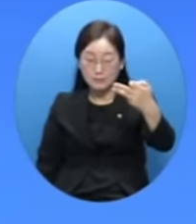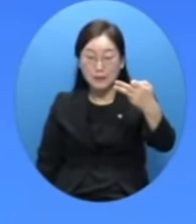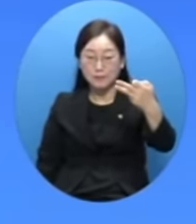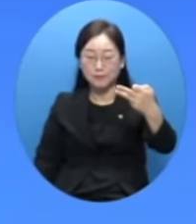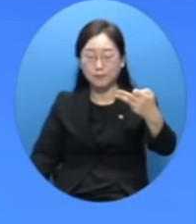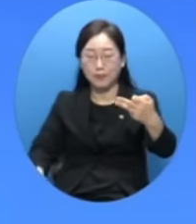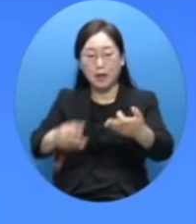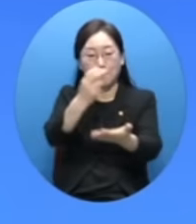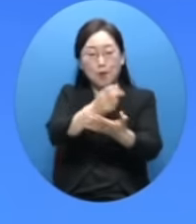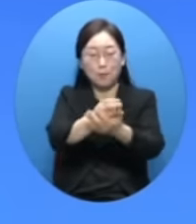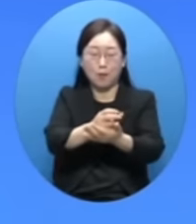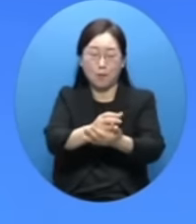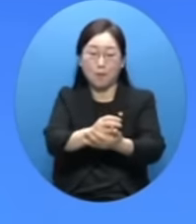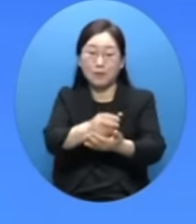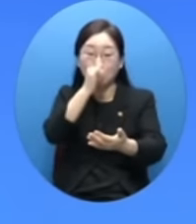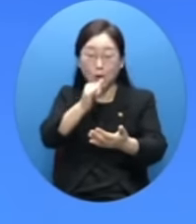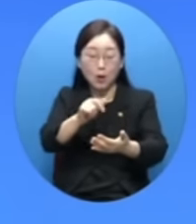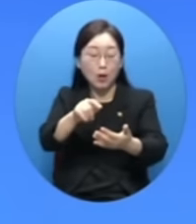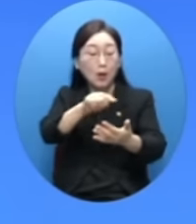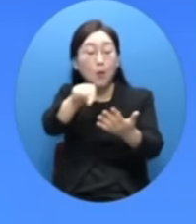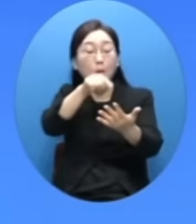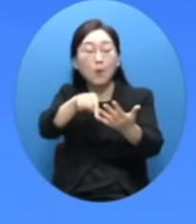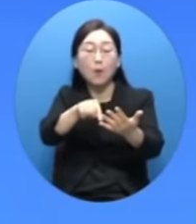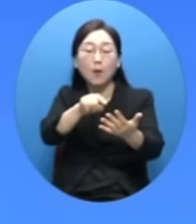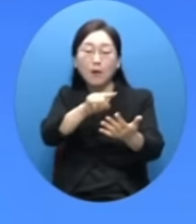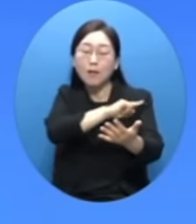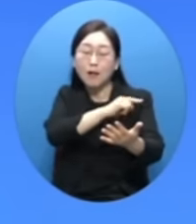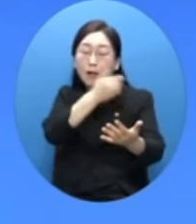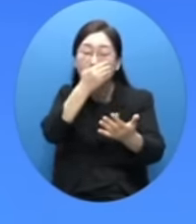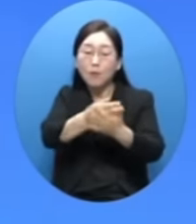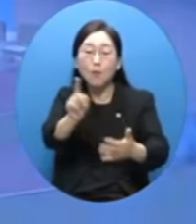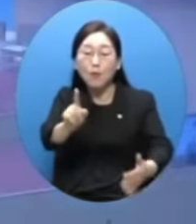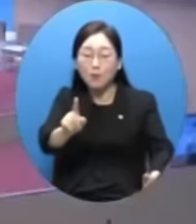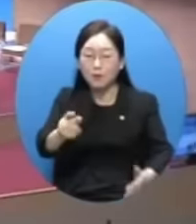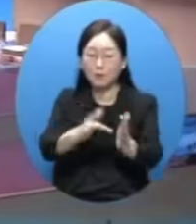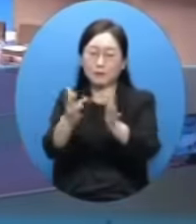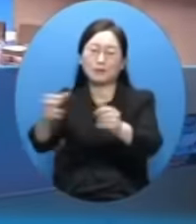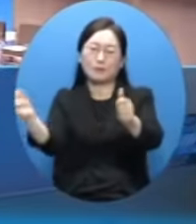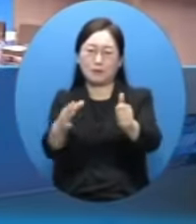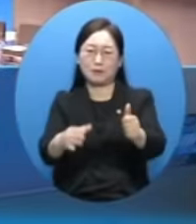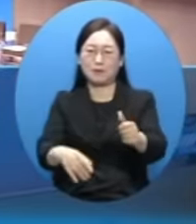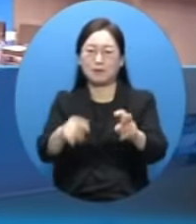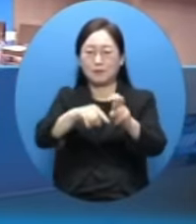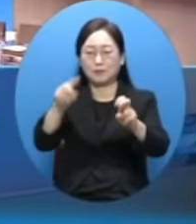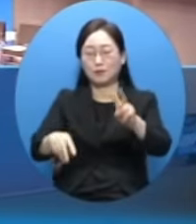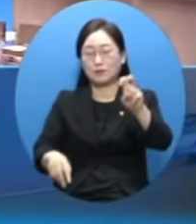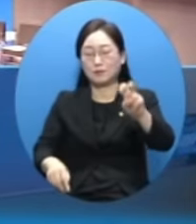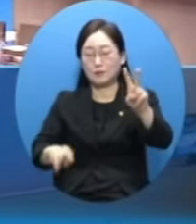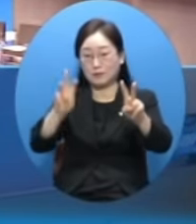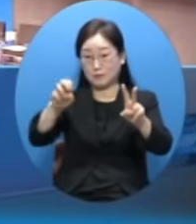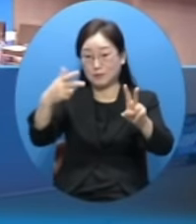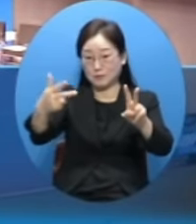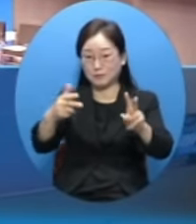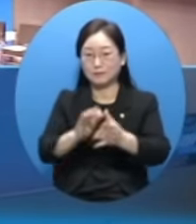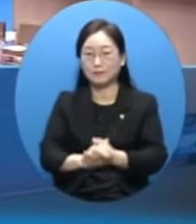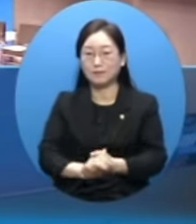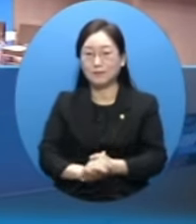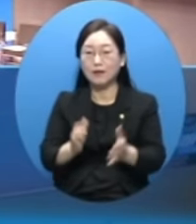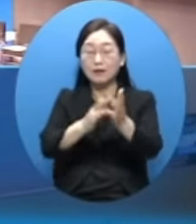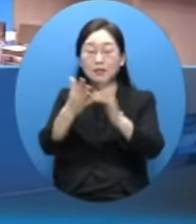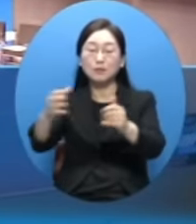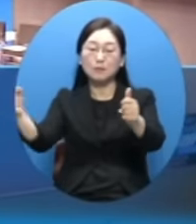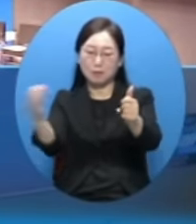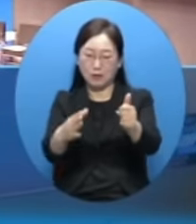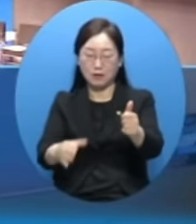있는데 어느 계명이 가장 큰 계명입니까? 그때 주님 말씀하십니다. 마태복음 22장 30절로 40절입니다.